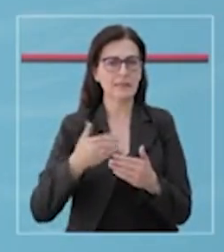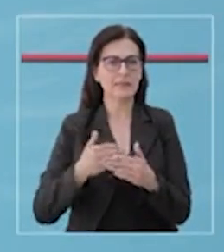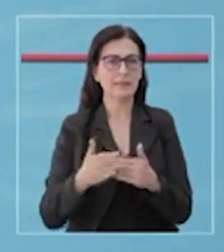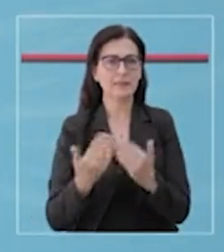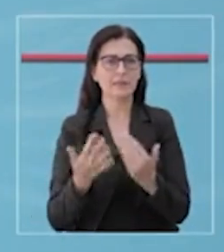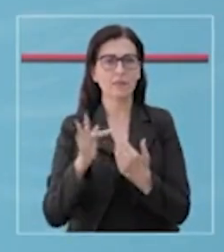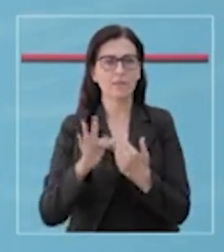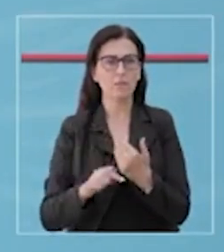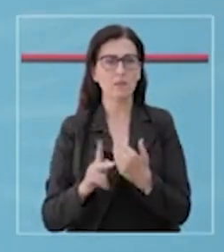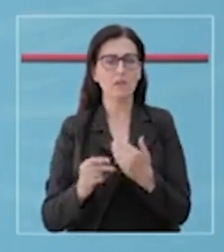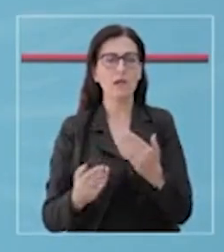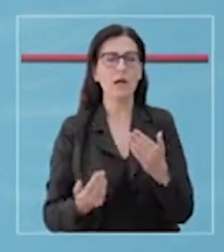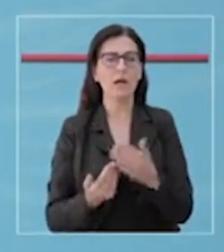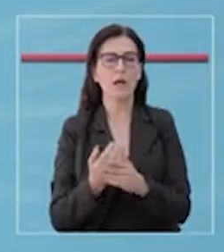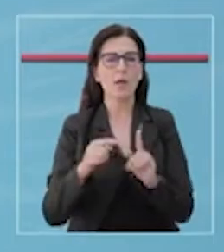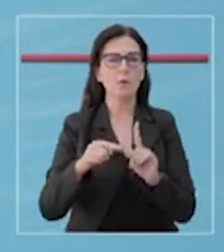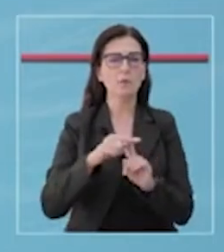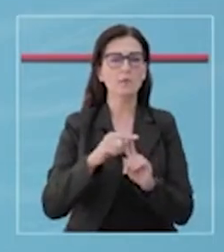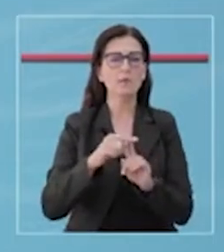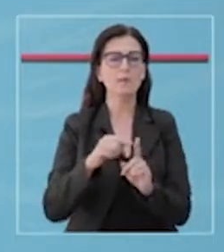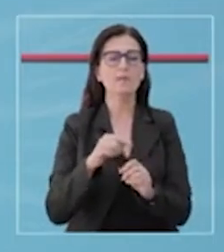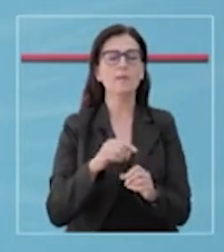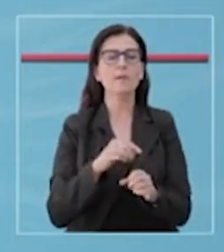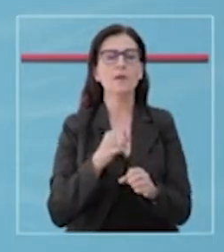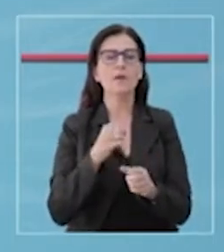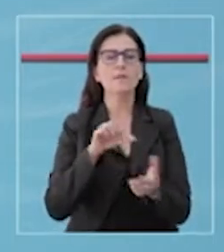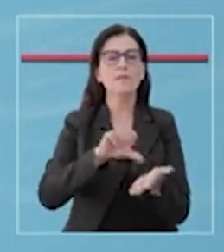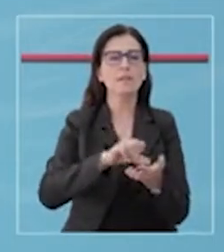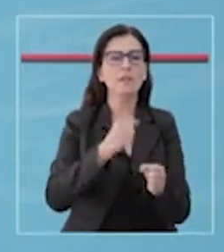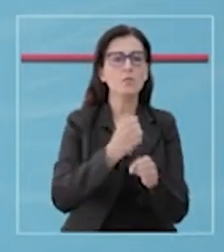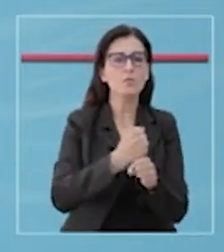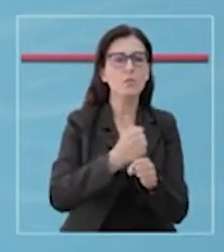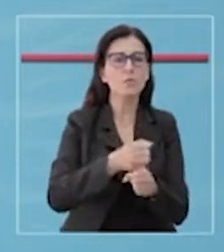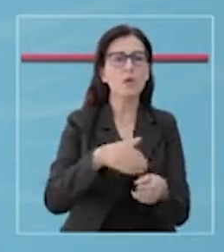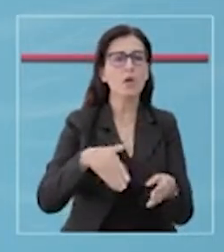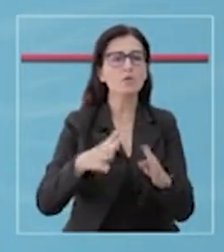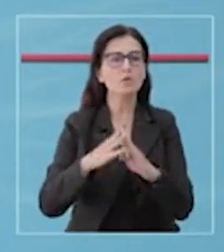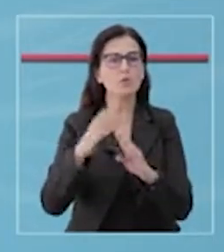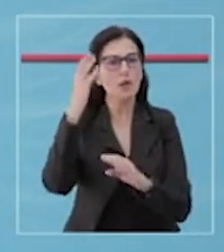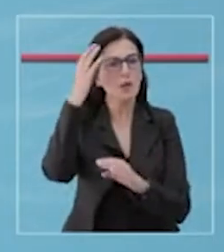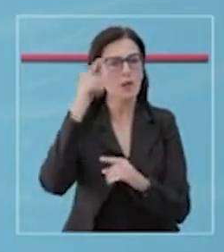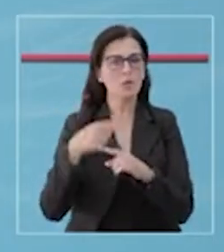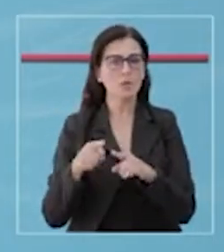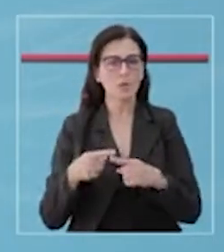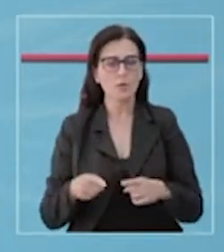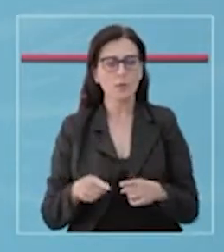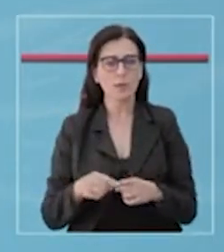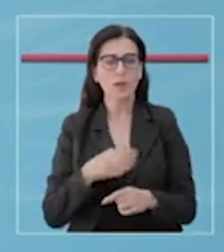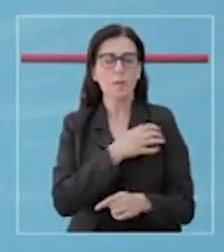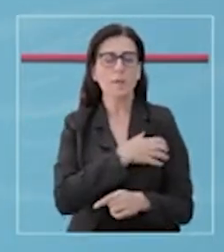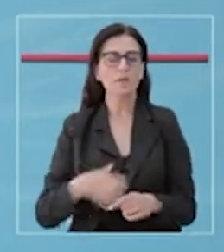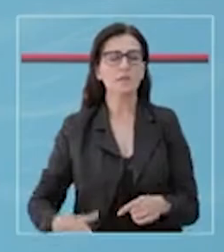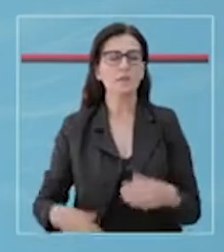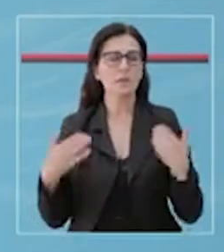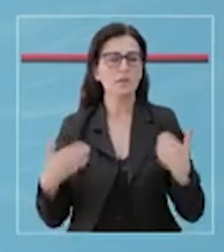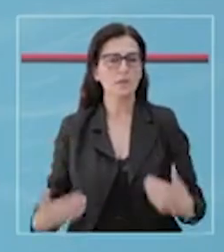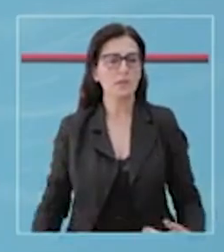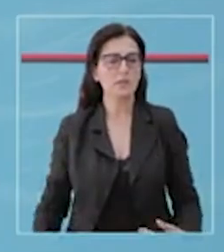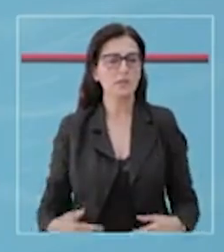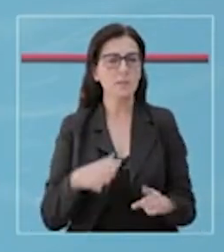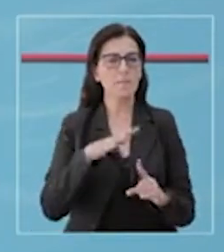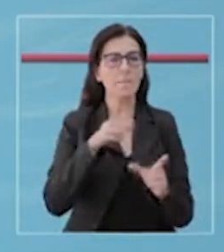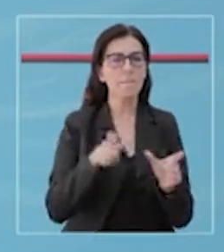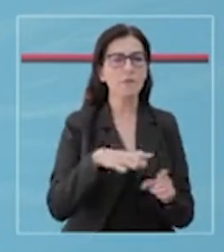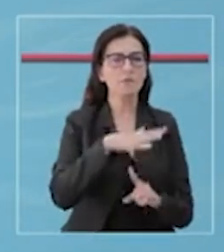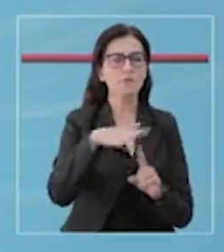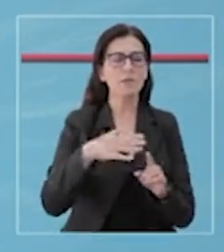pozitive në ndërmarje apo subjekte tregtare, Ministria e Shëndetësisë dhe Mbrojtjes Sociale i bën thirrje të gjithë